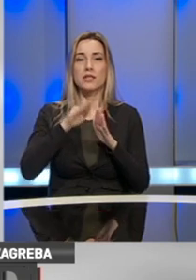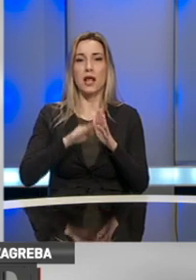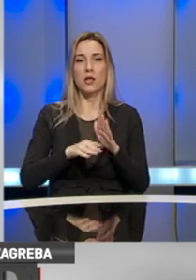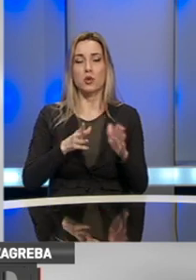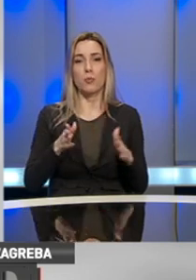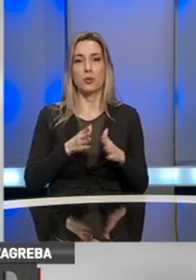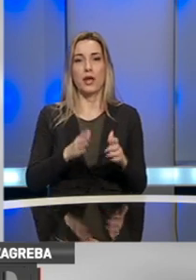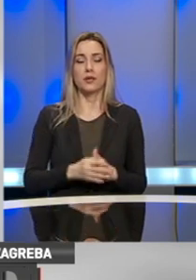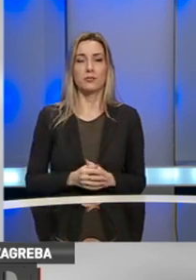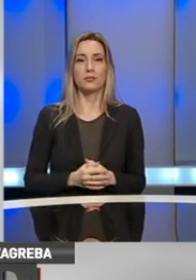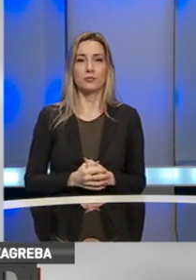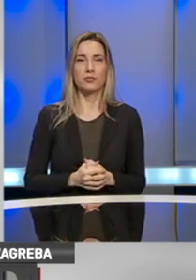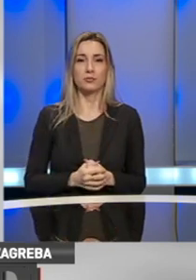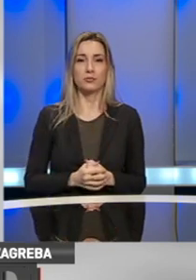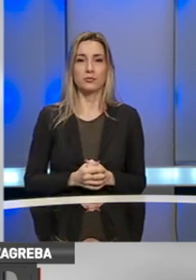Zuber.